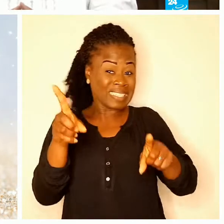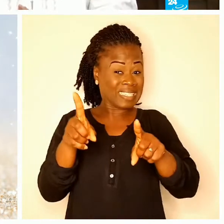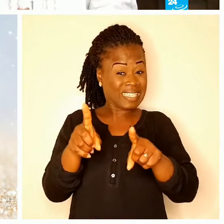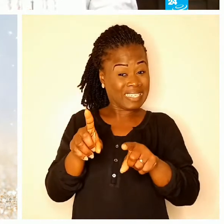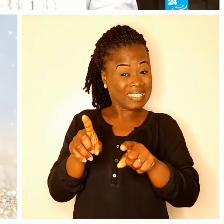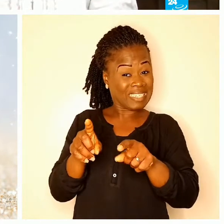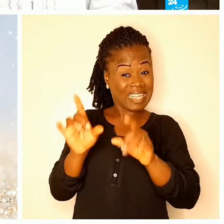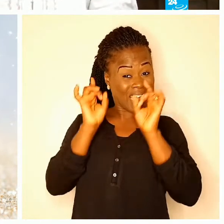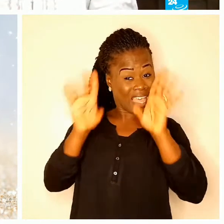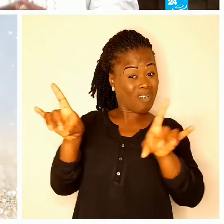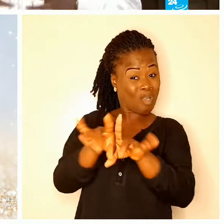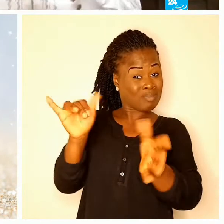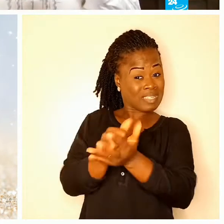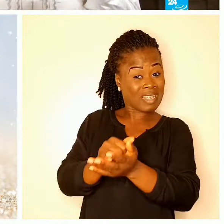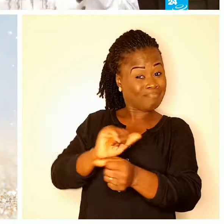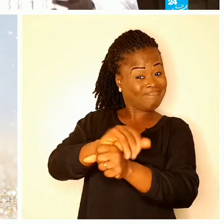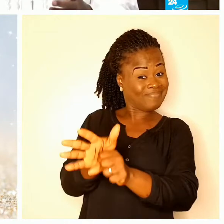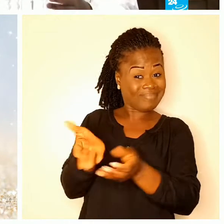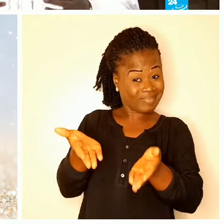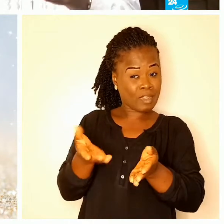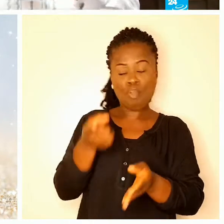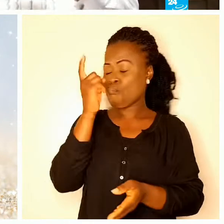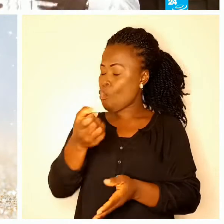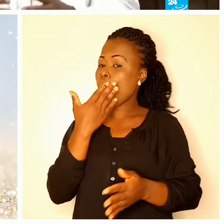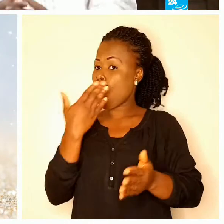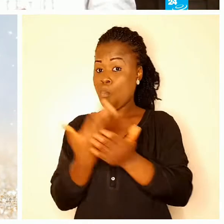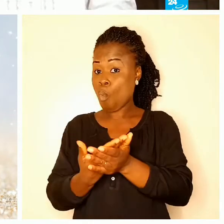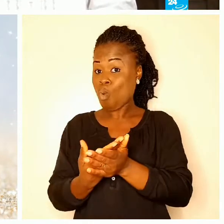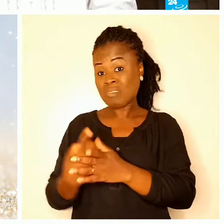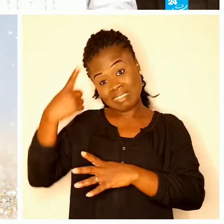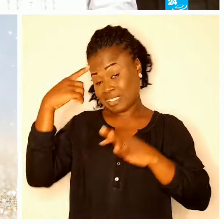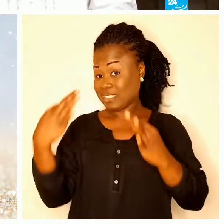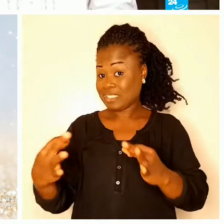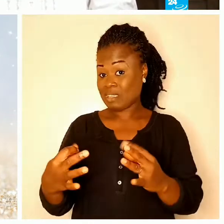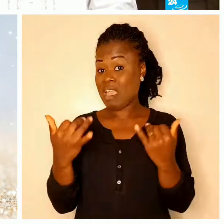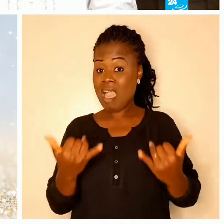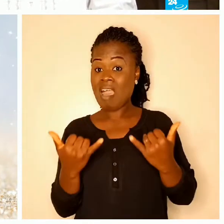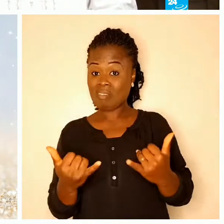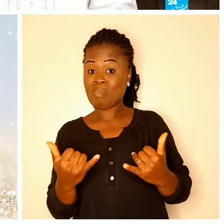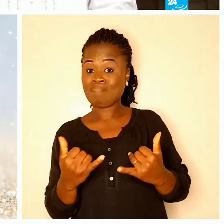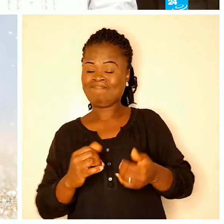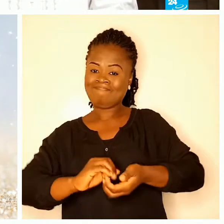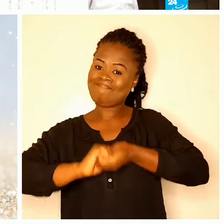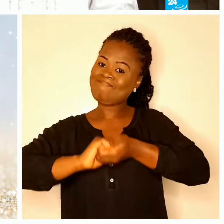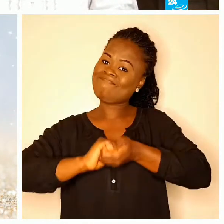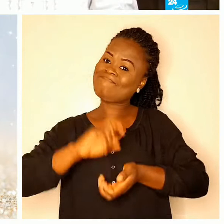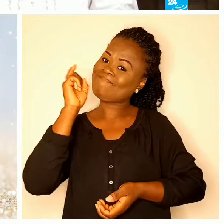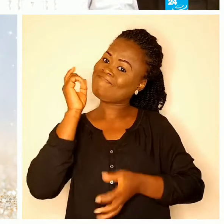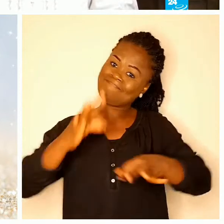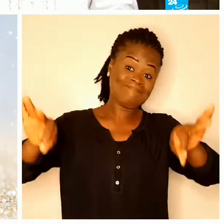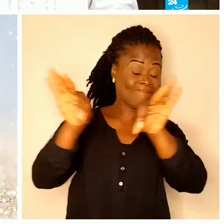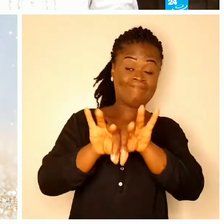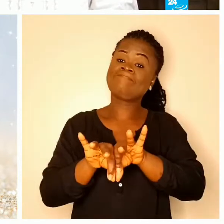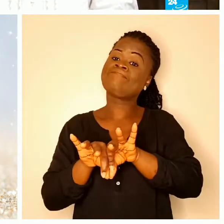comme le Covid-19 appelle des réponses globales. Nous sommes dans un monde où la solidarité doit jouer.